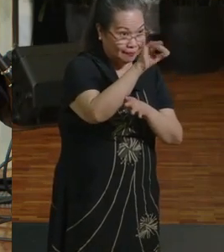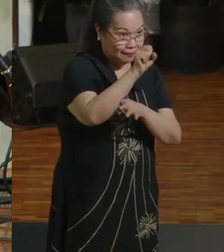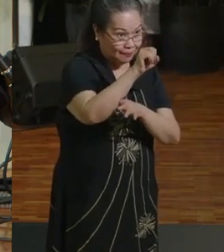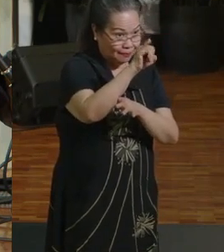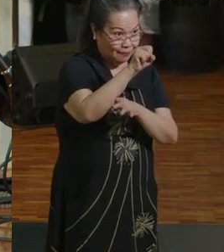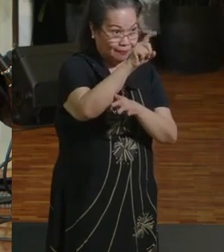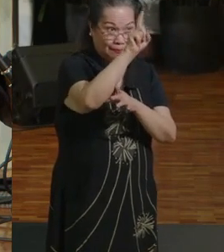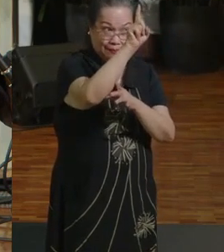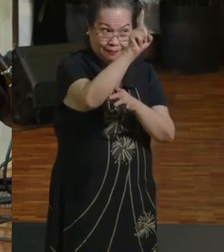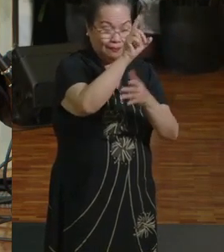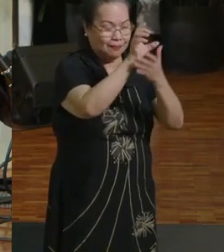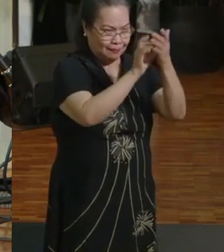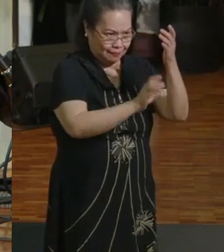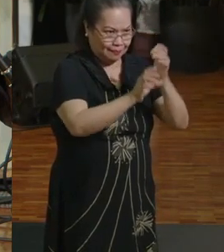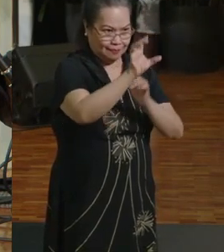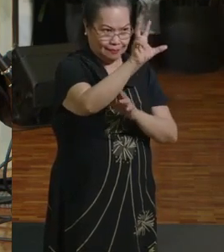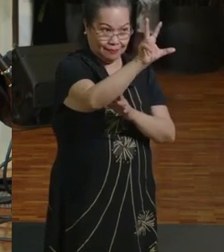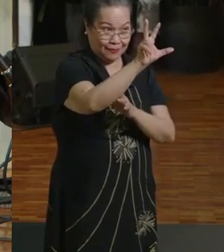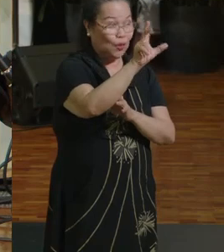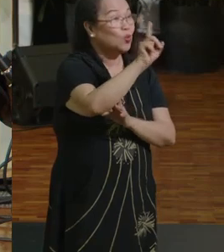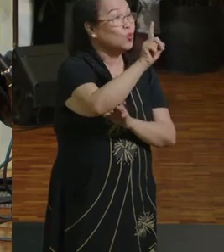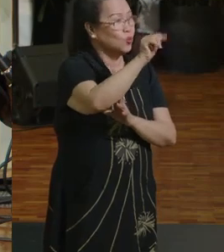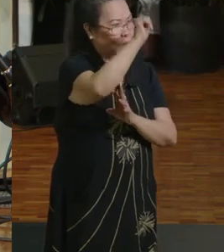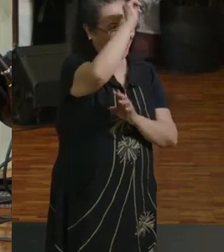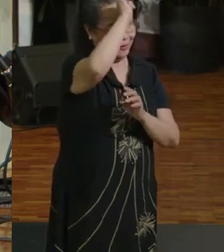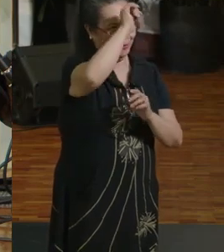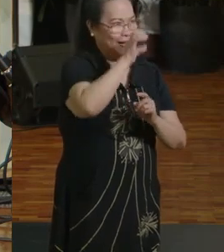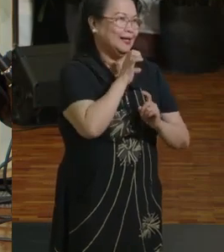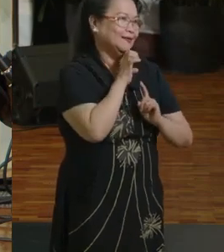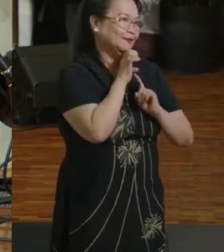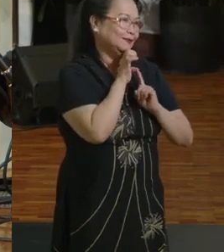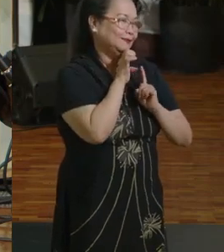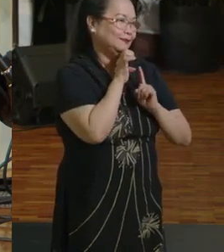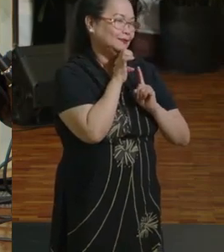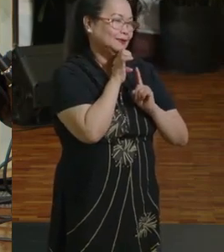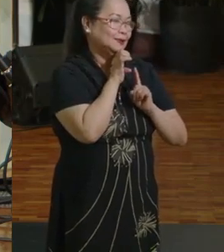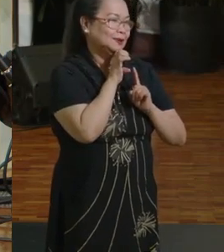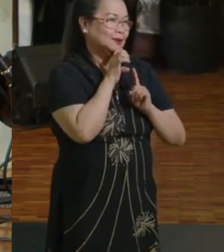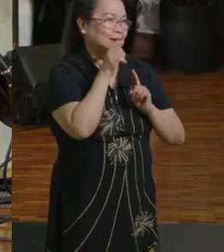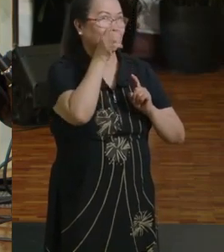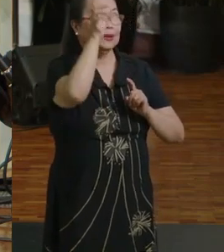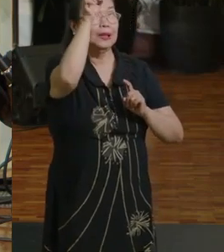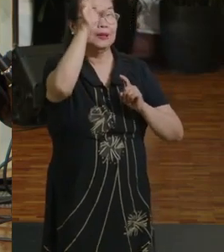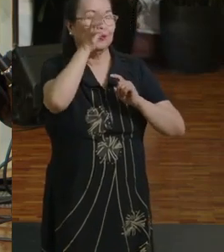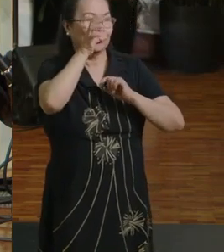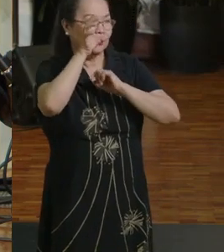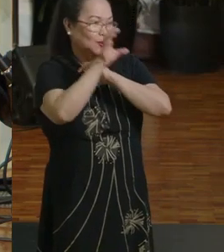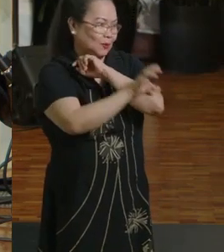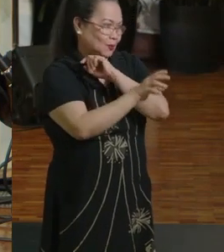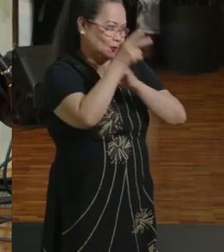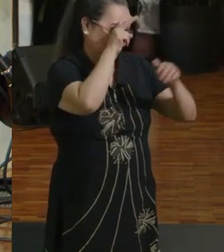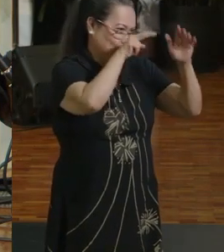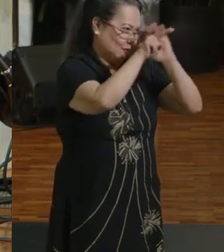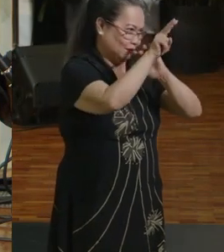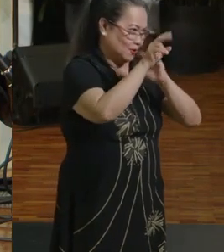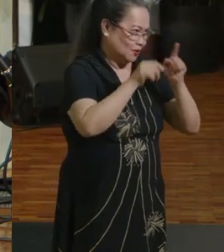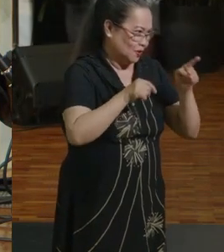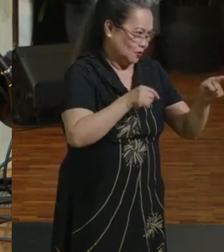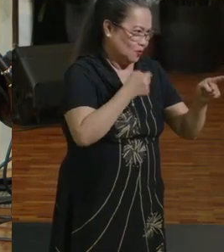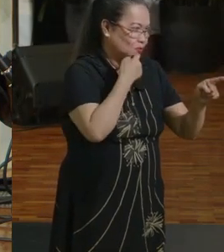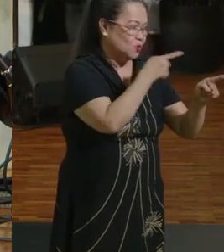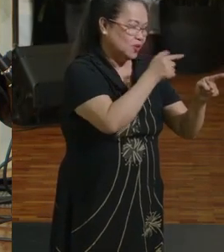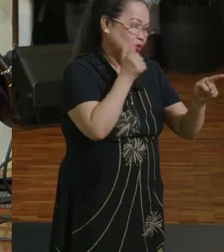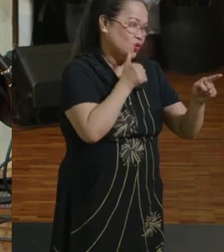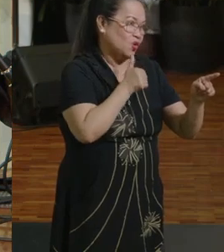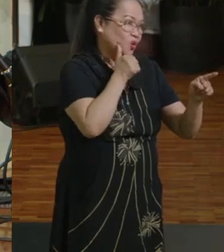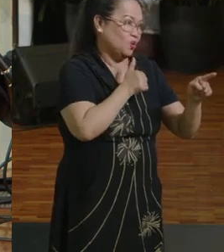isang sumpa na ibinigay ng Panginoon o isang prophecy na binigay ng Panginoon sa